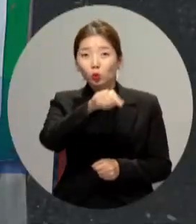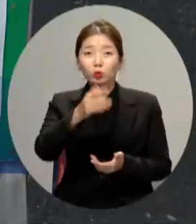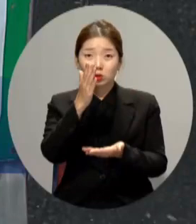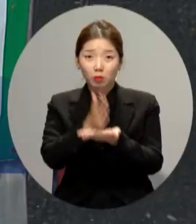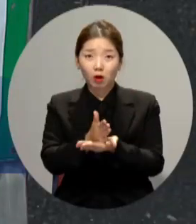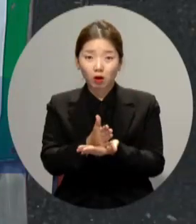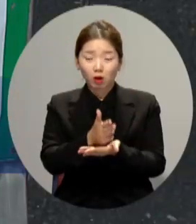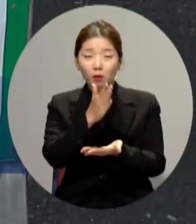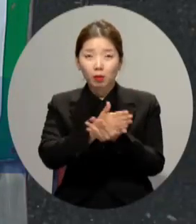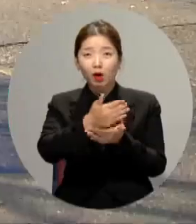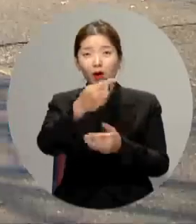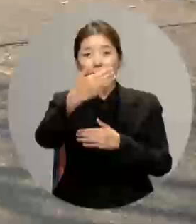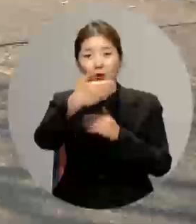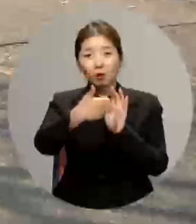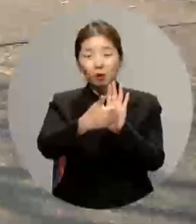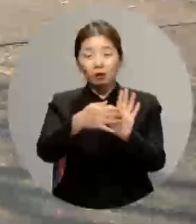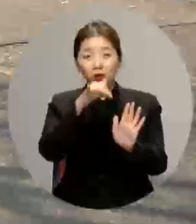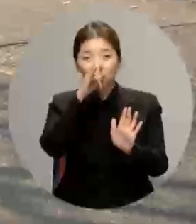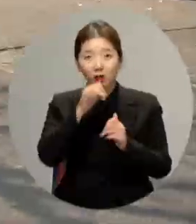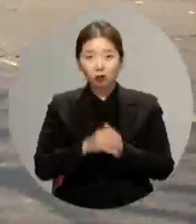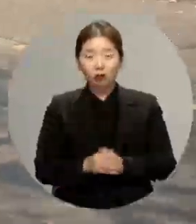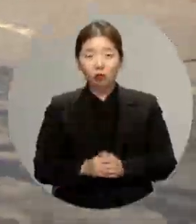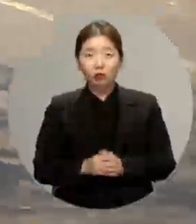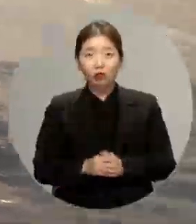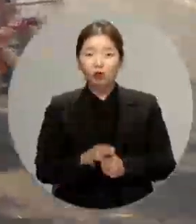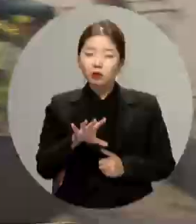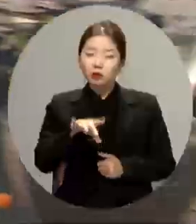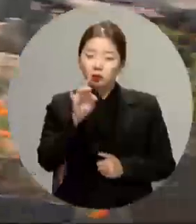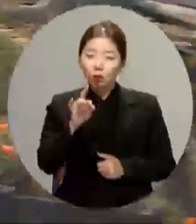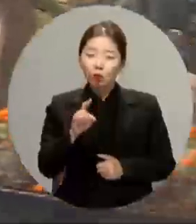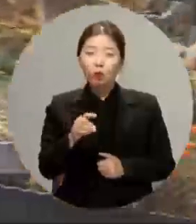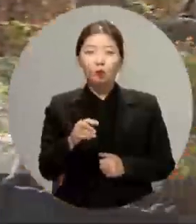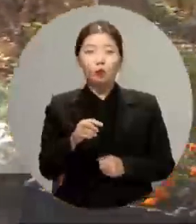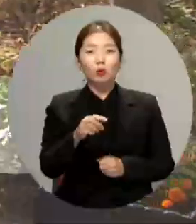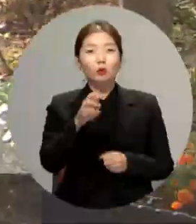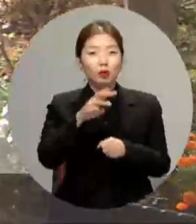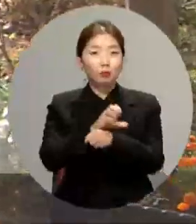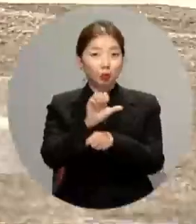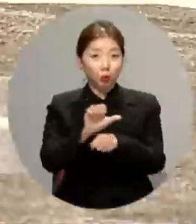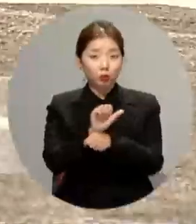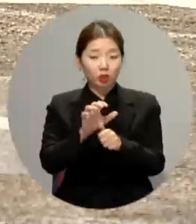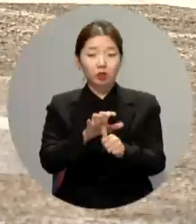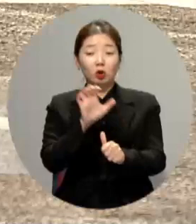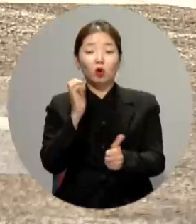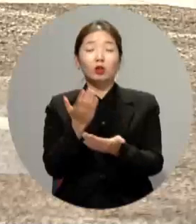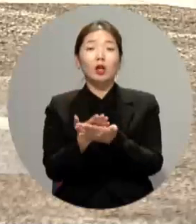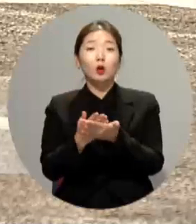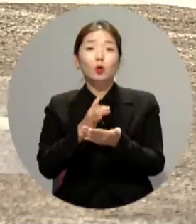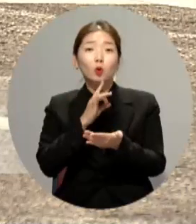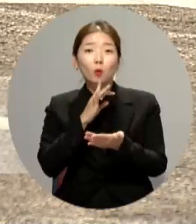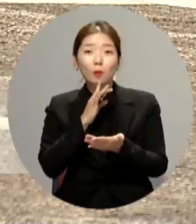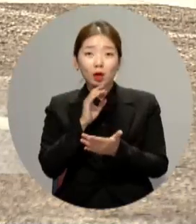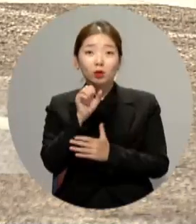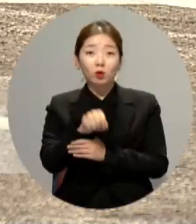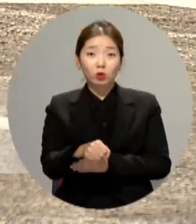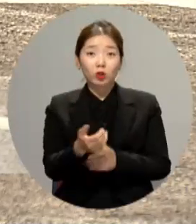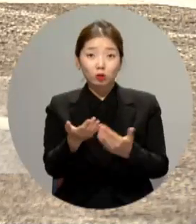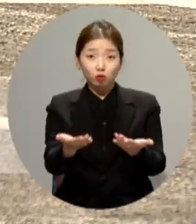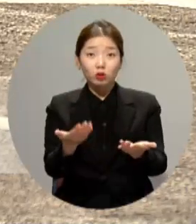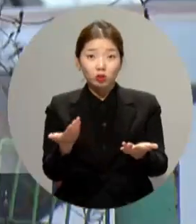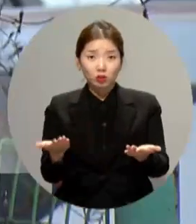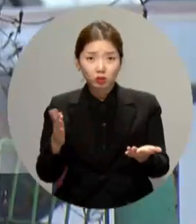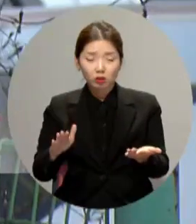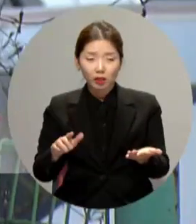해서 아예 막아버리니까. 이에 전주시는 당초 주당 35시간 이상 개방할 수 있는 곳만 부설 주차장으로